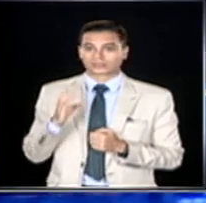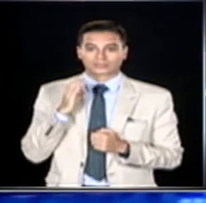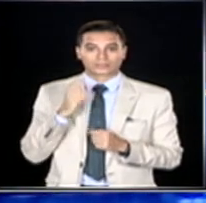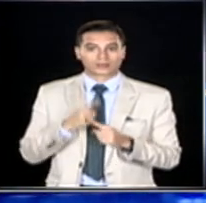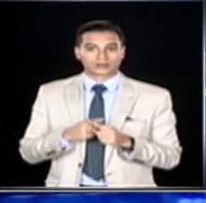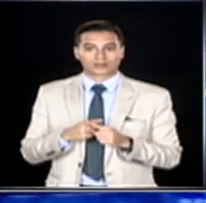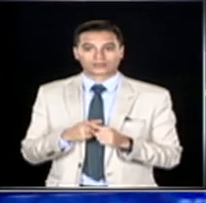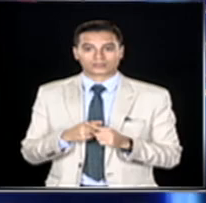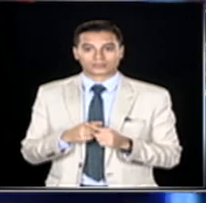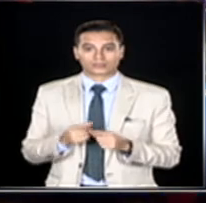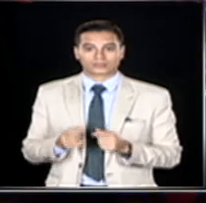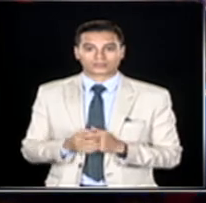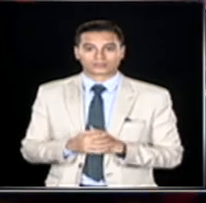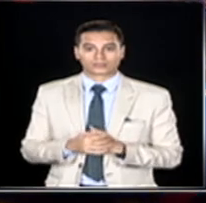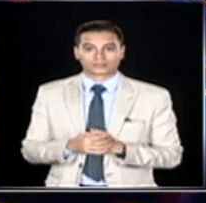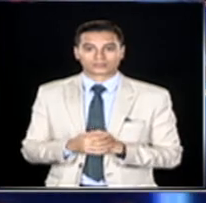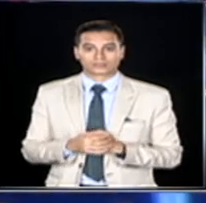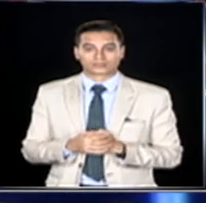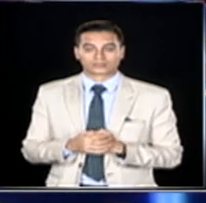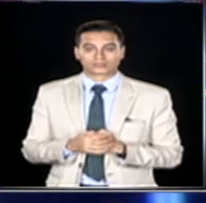إجابة خاطئة.